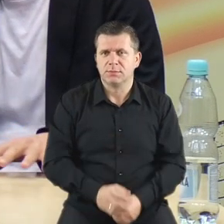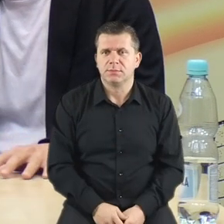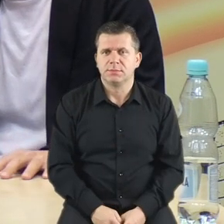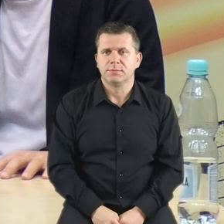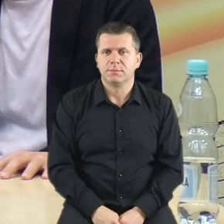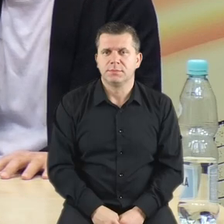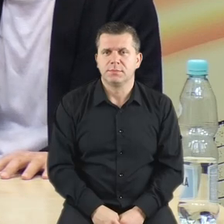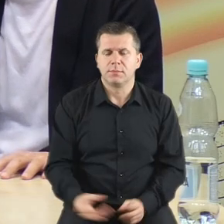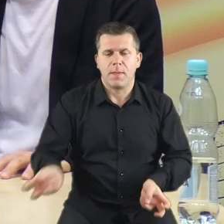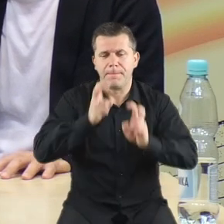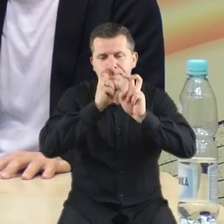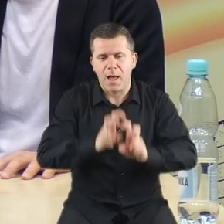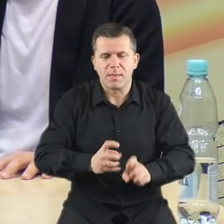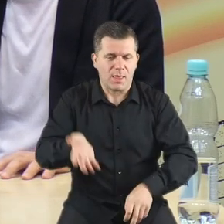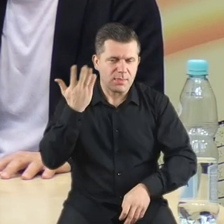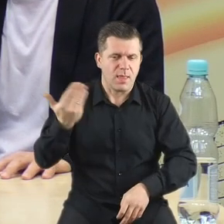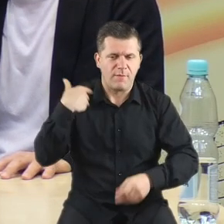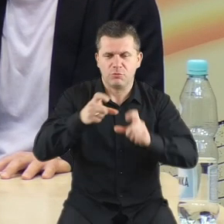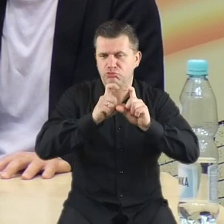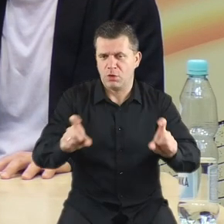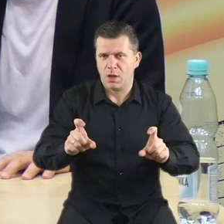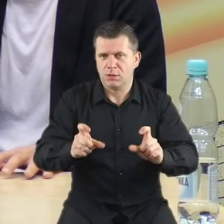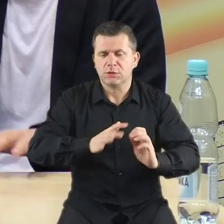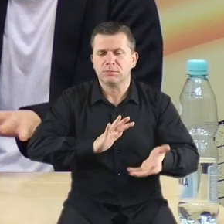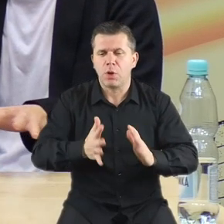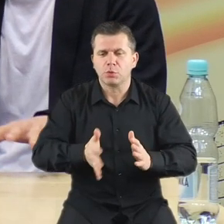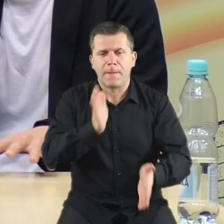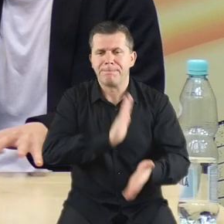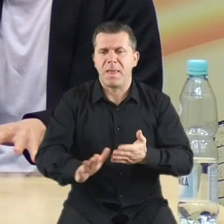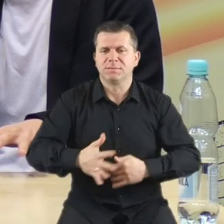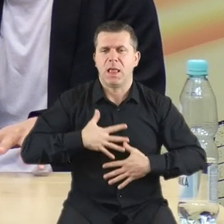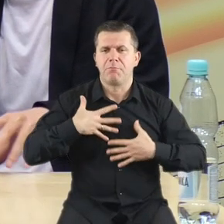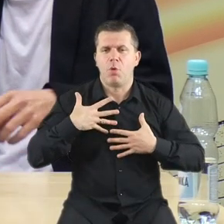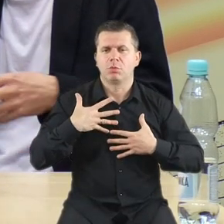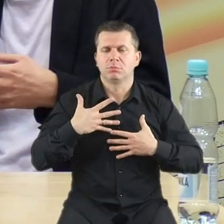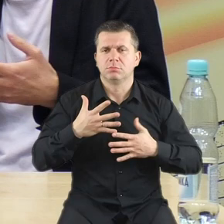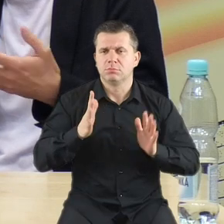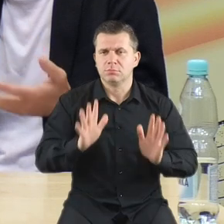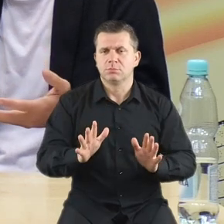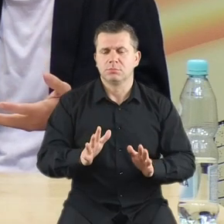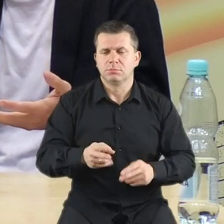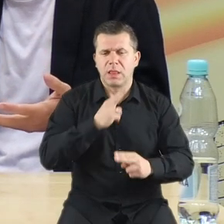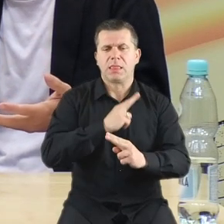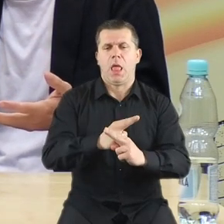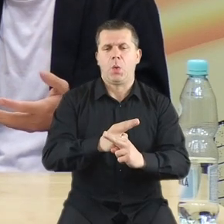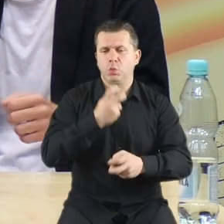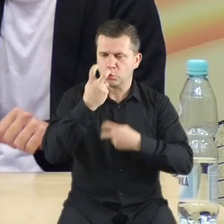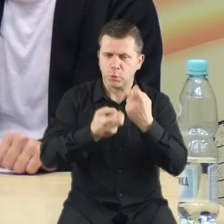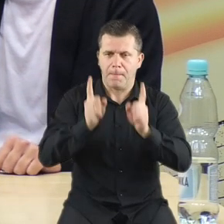badając tamte czasy w sposób nie wzbudzający emocji, tylko szukając poziom prawdy